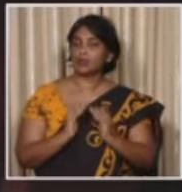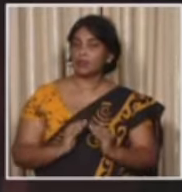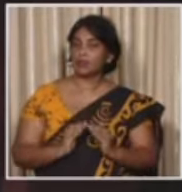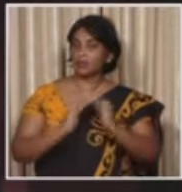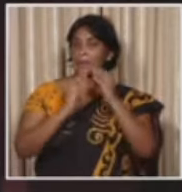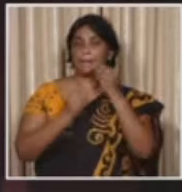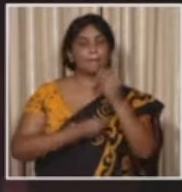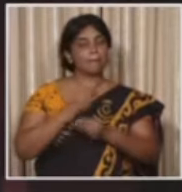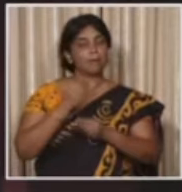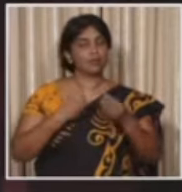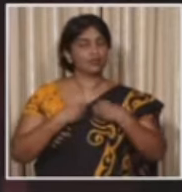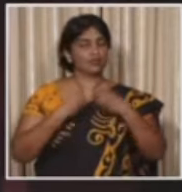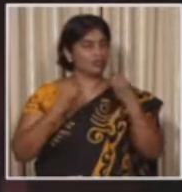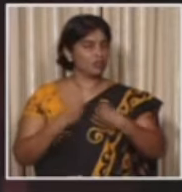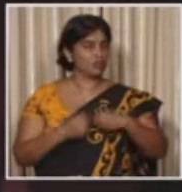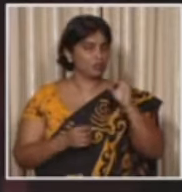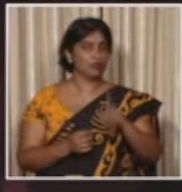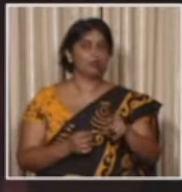ව්‍යාපාර අහිමිවීම තුළ